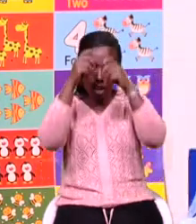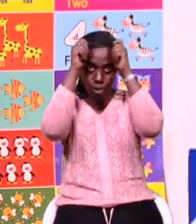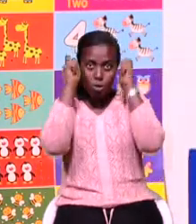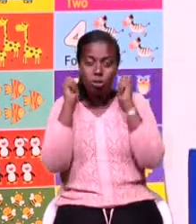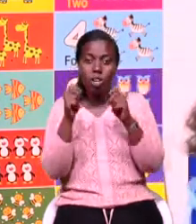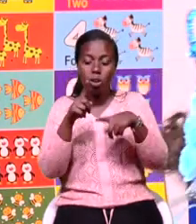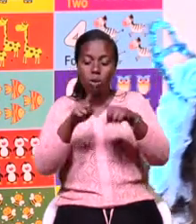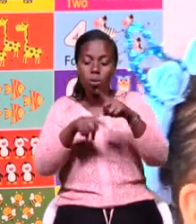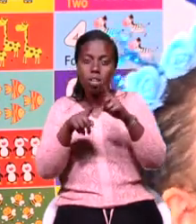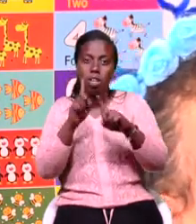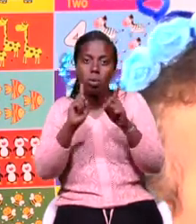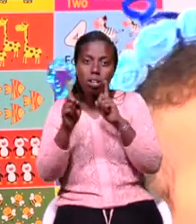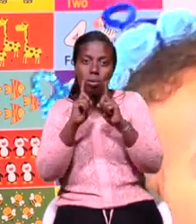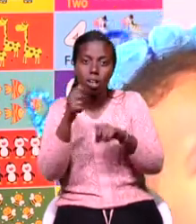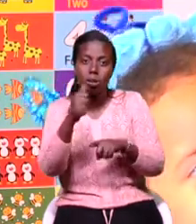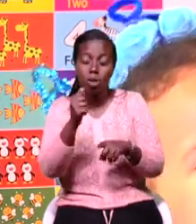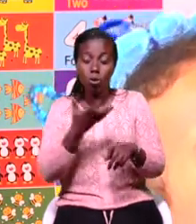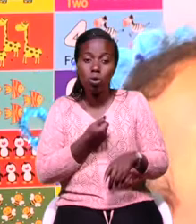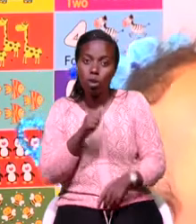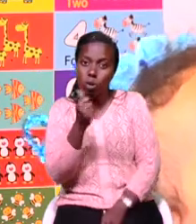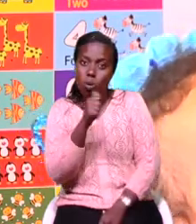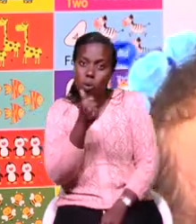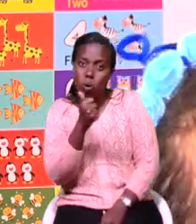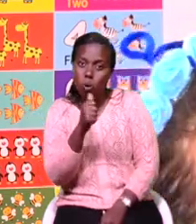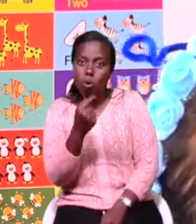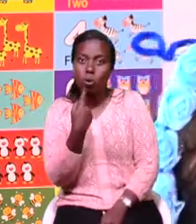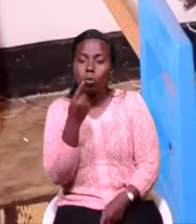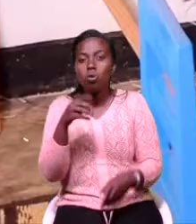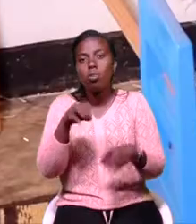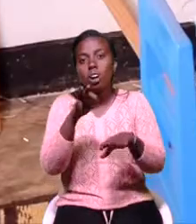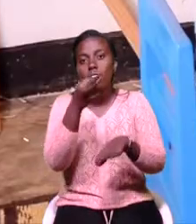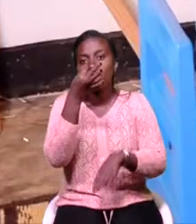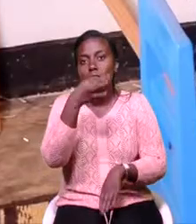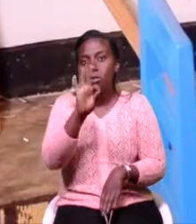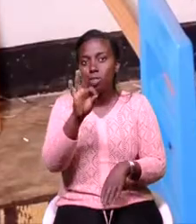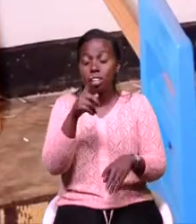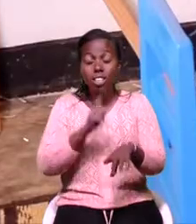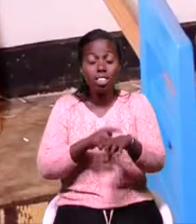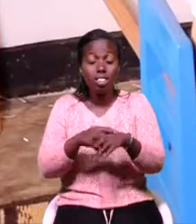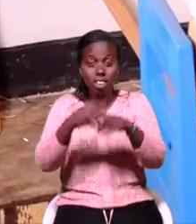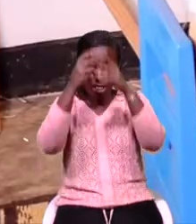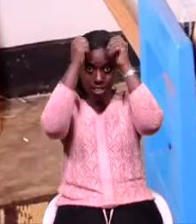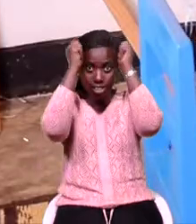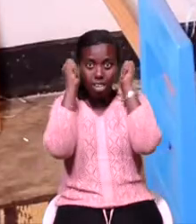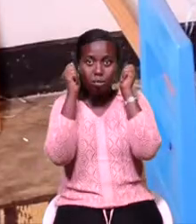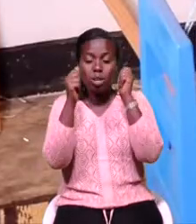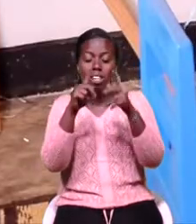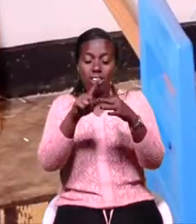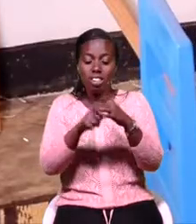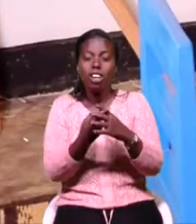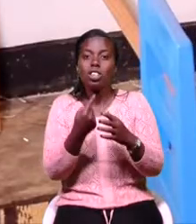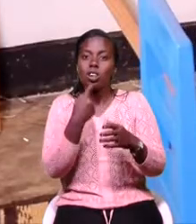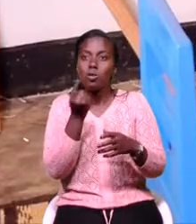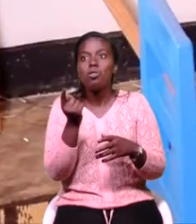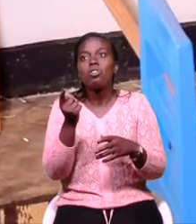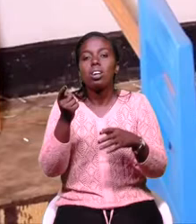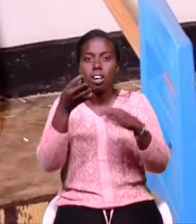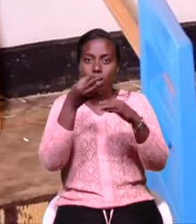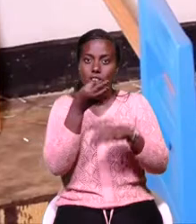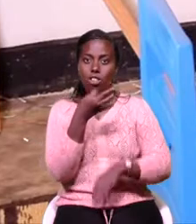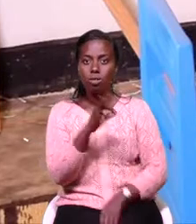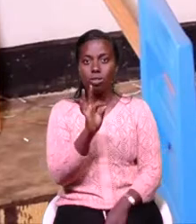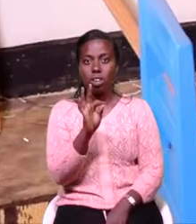n'ibara ryayo hano dufite ubururu turi kuvuga igifaransa iyi ngofero ndamutse nyambaye nahita ntangira kuvuga